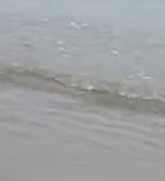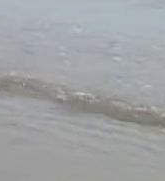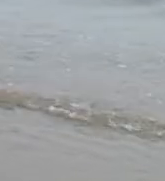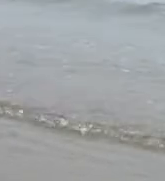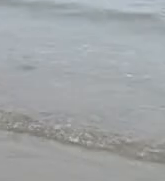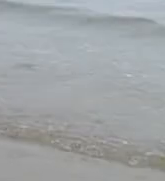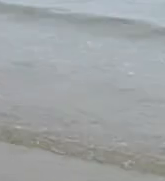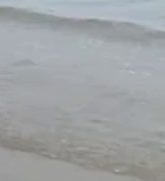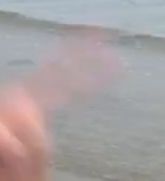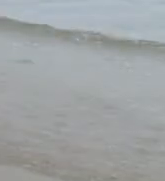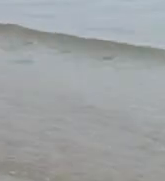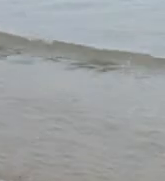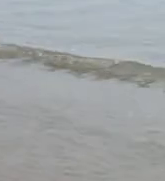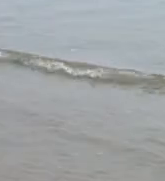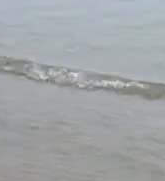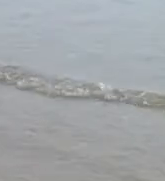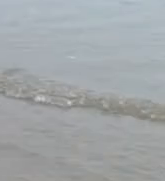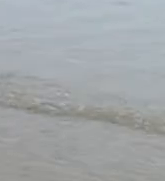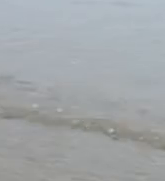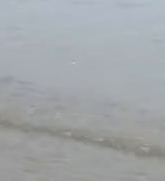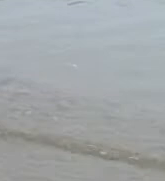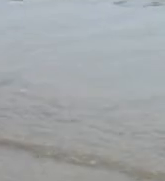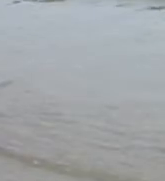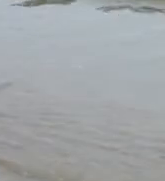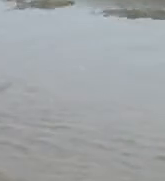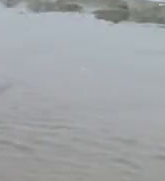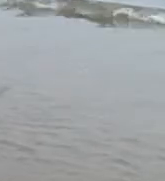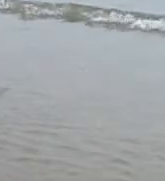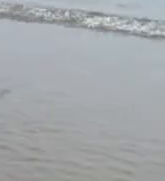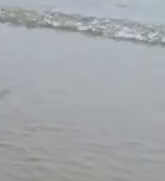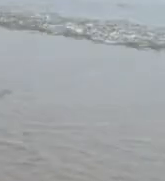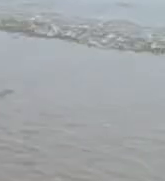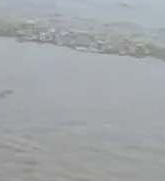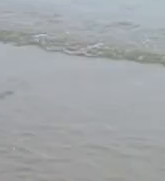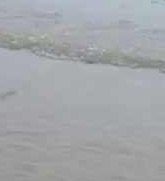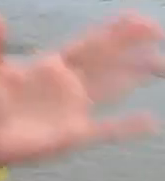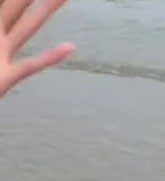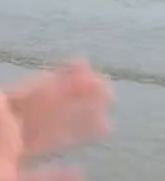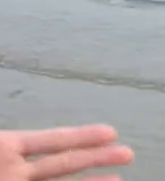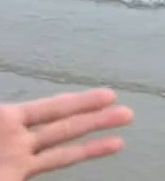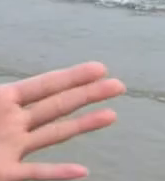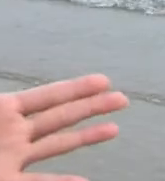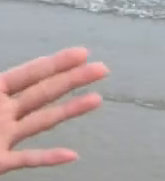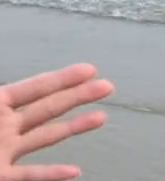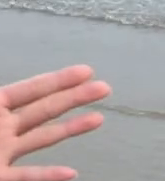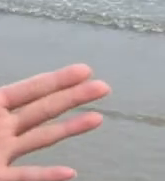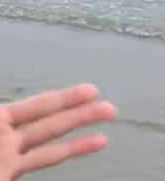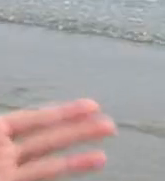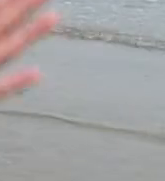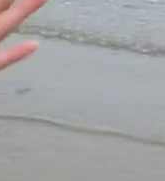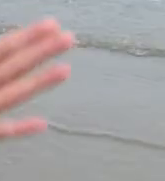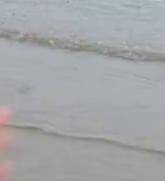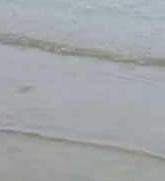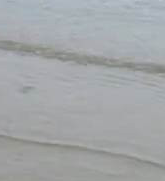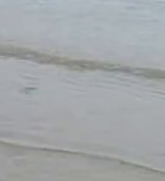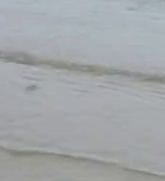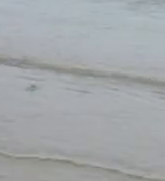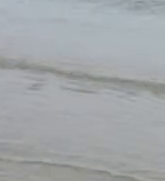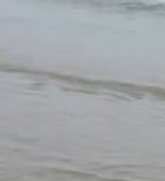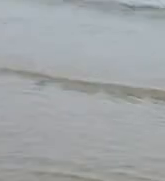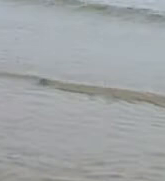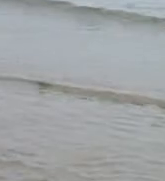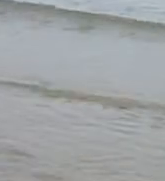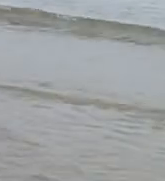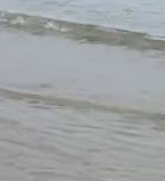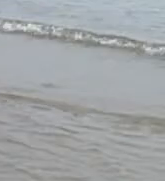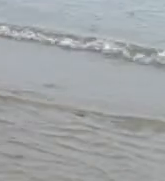계시지는 않으신가요? 하지만 이 재즈 결코 어렵지 않은 장르입니다. 시원한 여름바다와 함께 누구나 쉽게 즐길 수